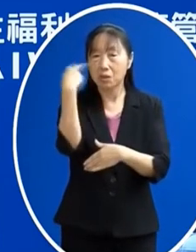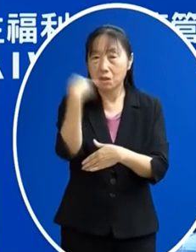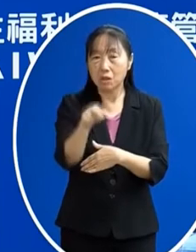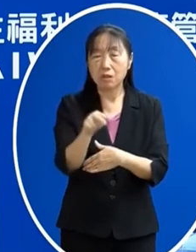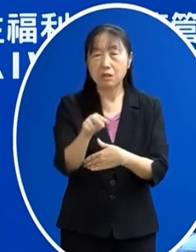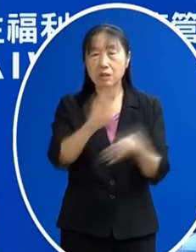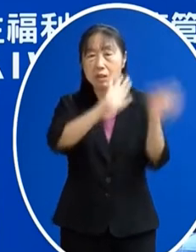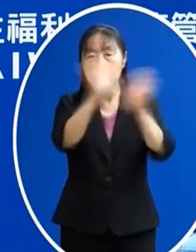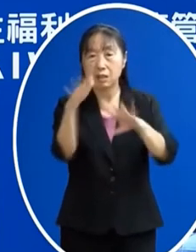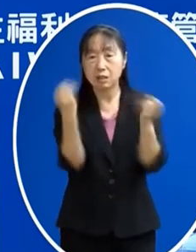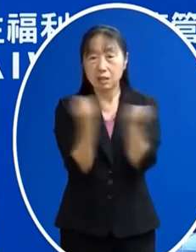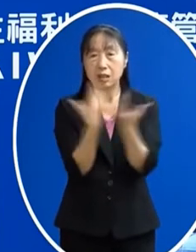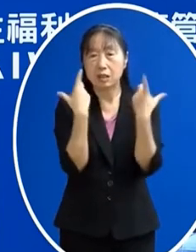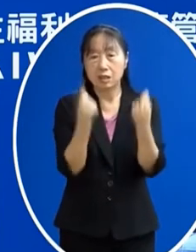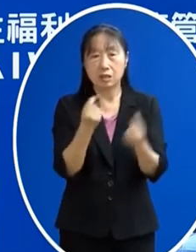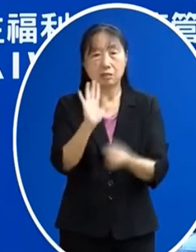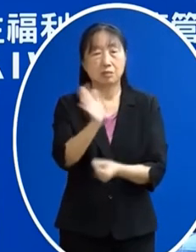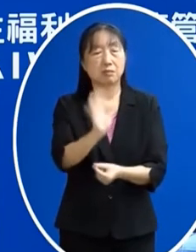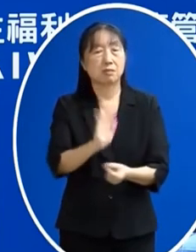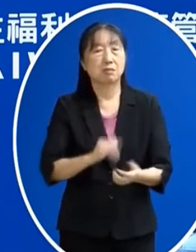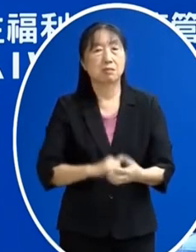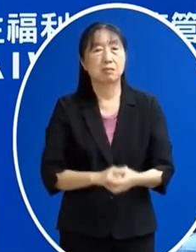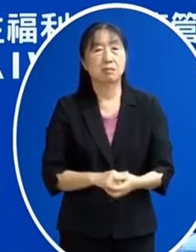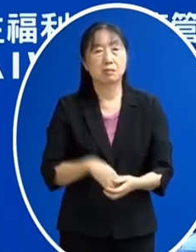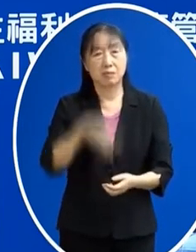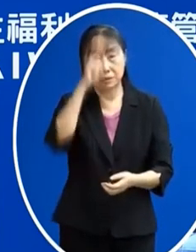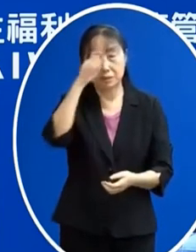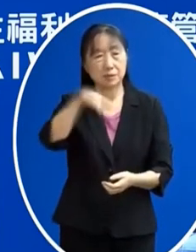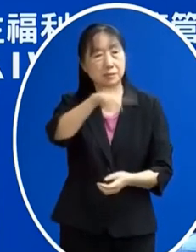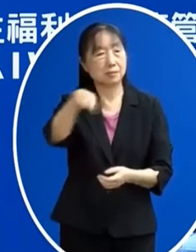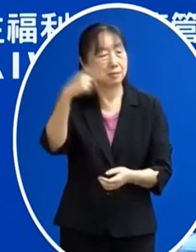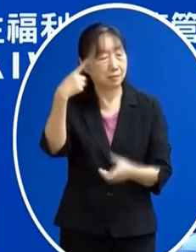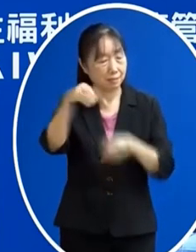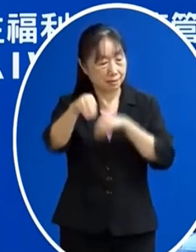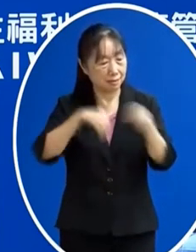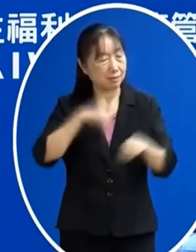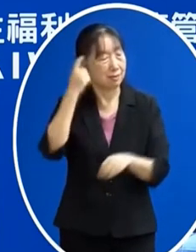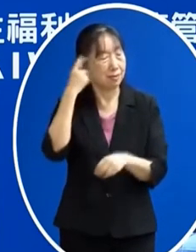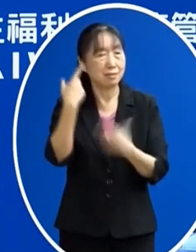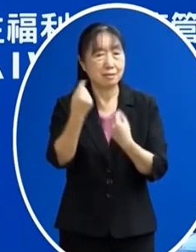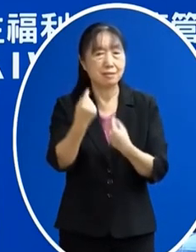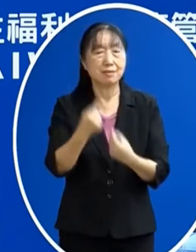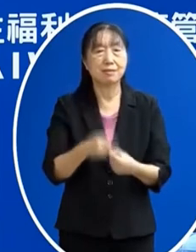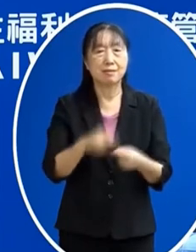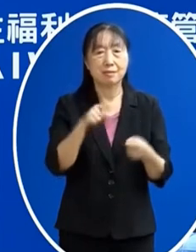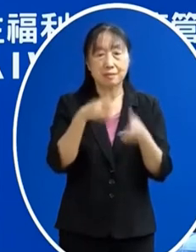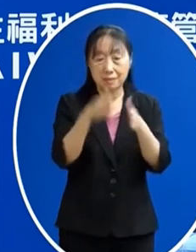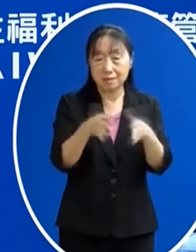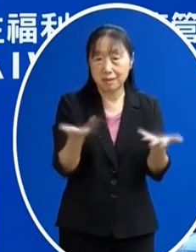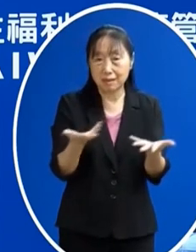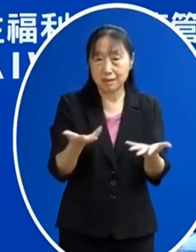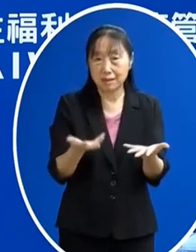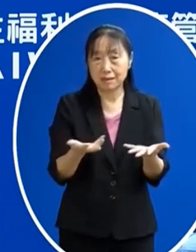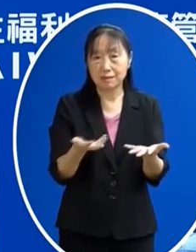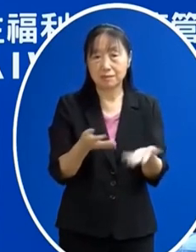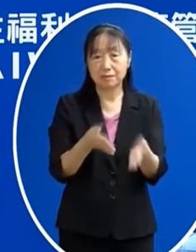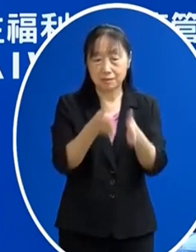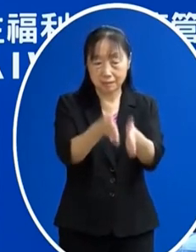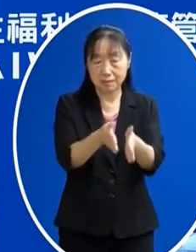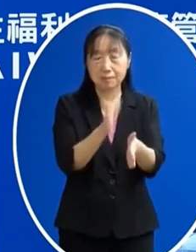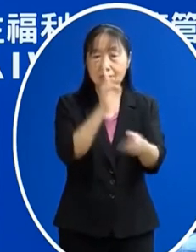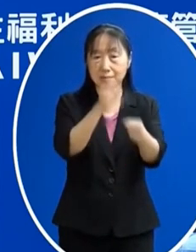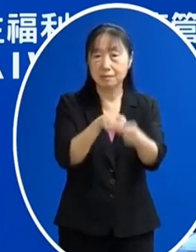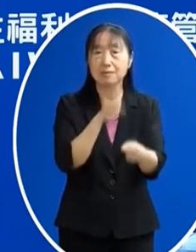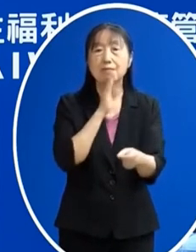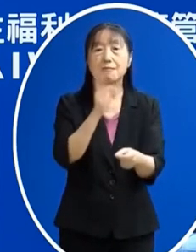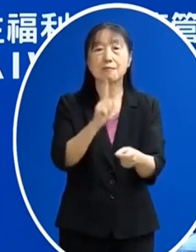发生类似的事情。我想我们大家都应该有这样的一个同理心，整体事情在处理，我们最重要目标